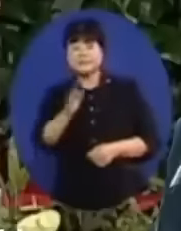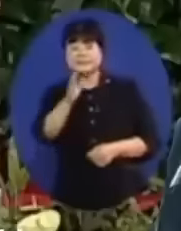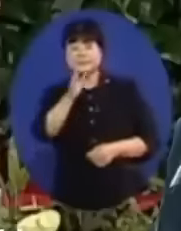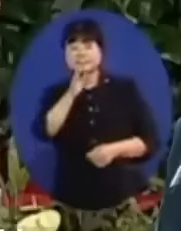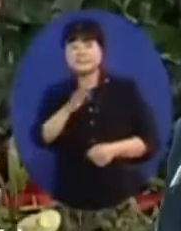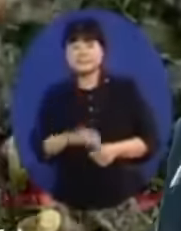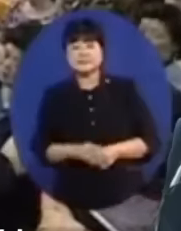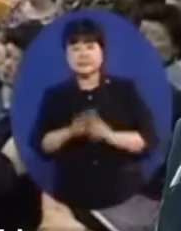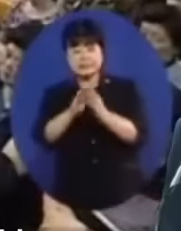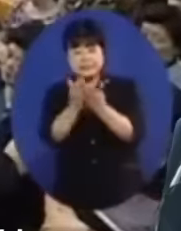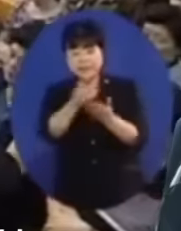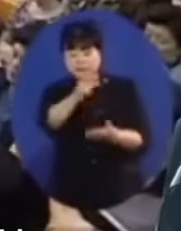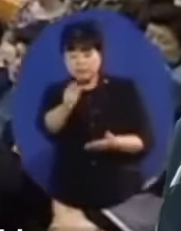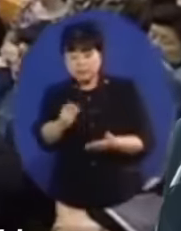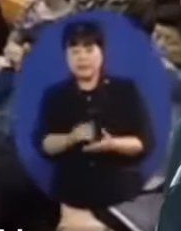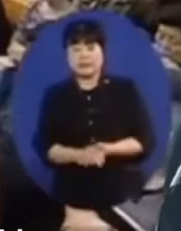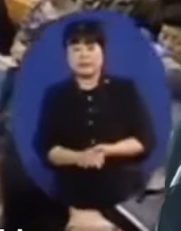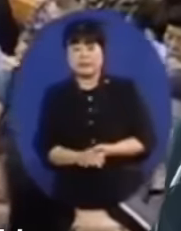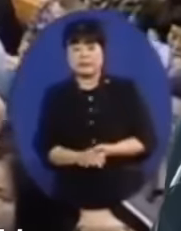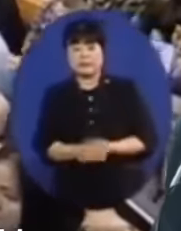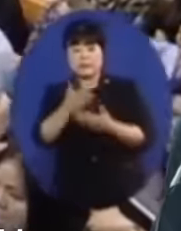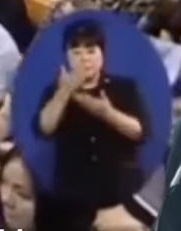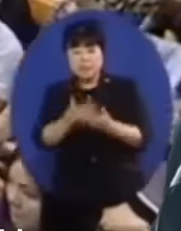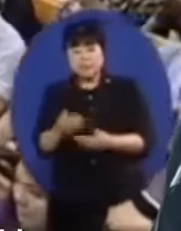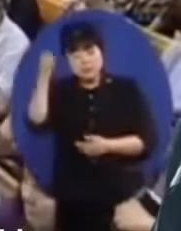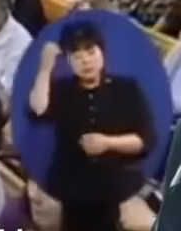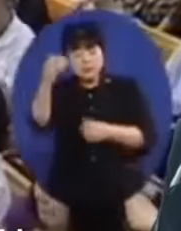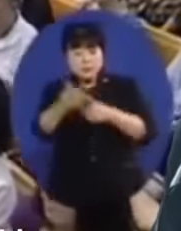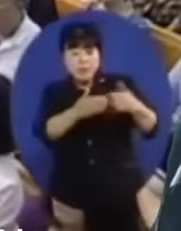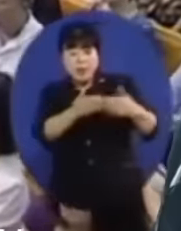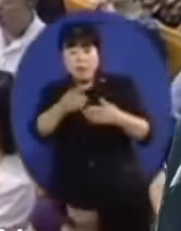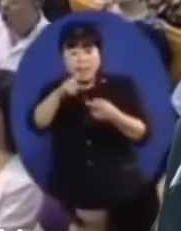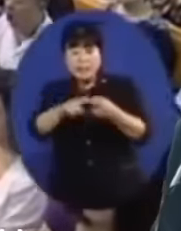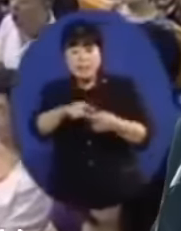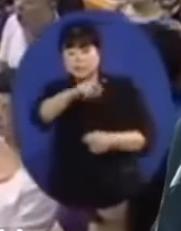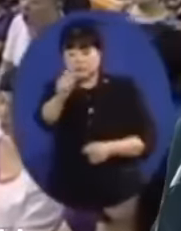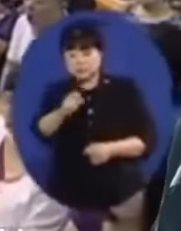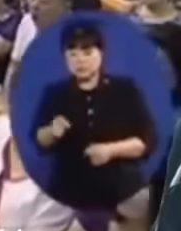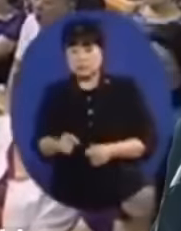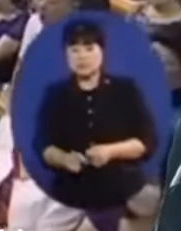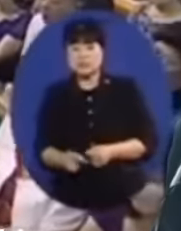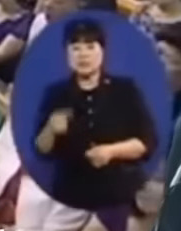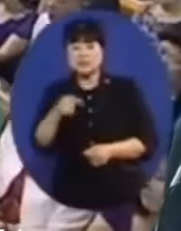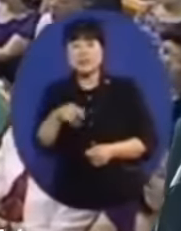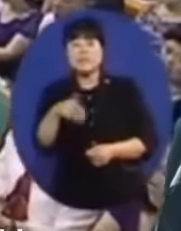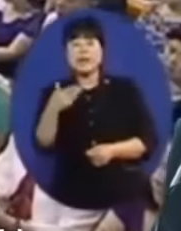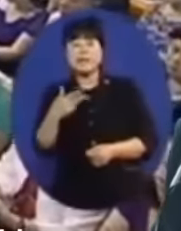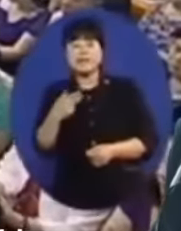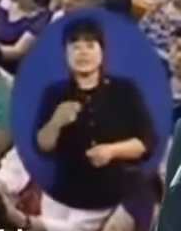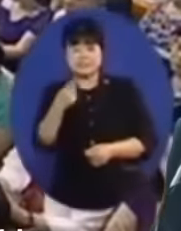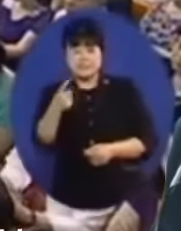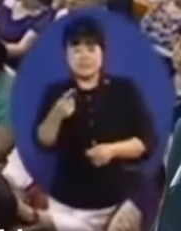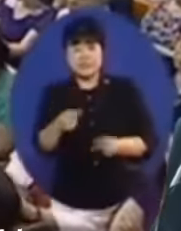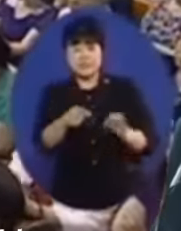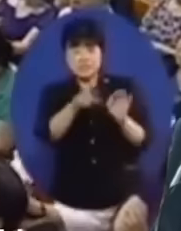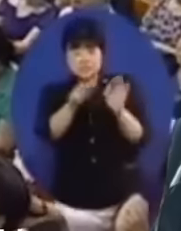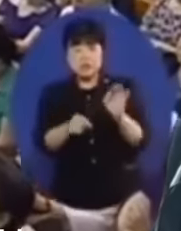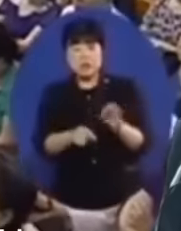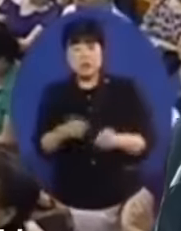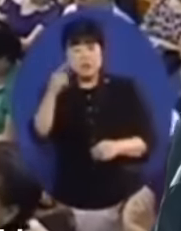그의 자서전과 같은 책에서 그가 받은 성령 체험에 대하여 이야기하고 있습니다. 1871년 10월에